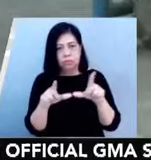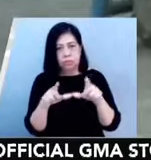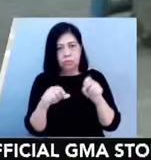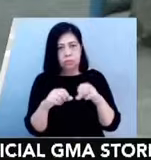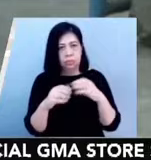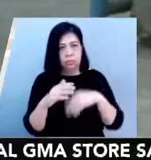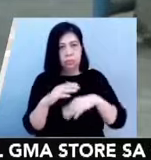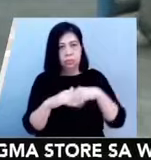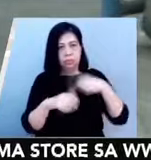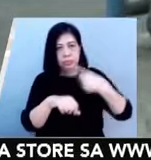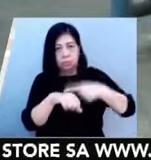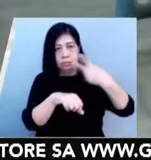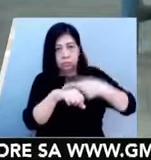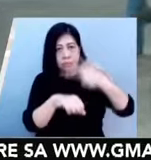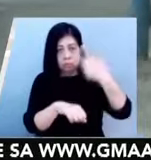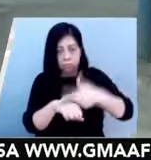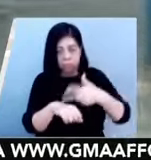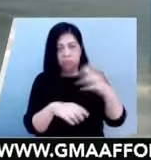third offense